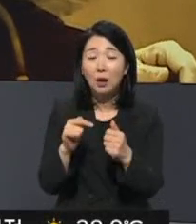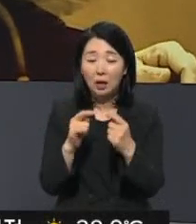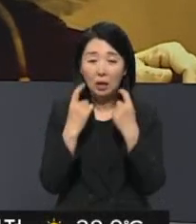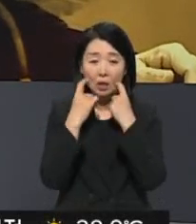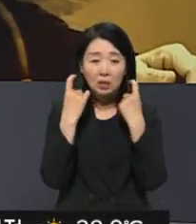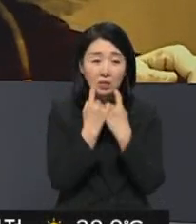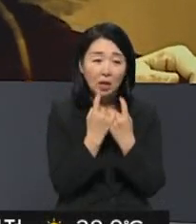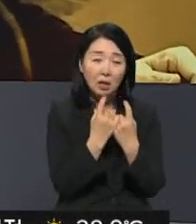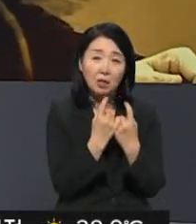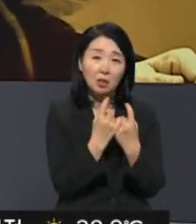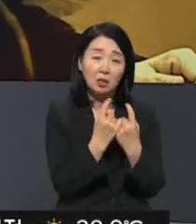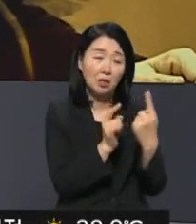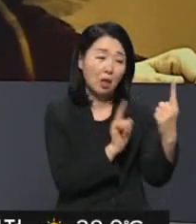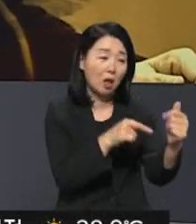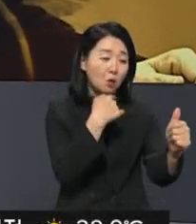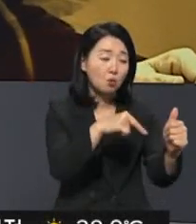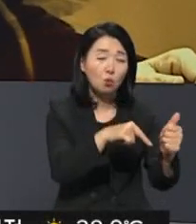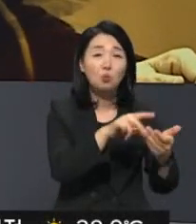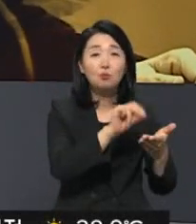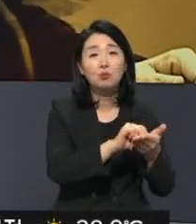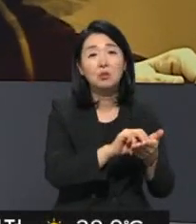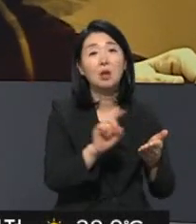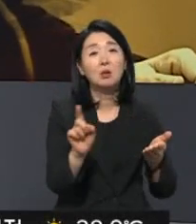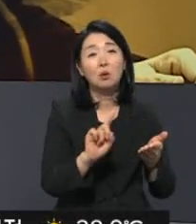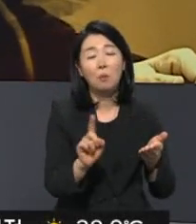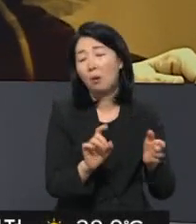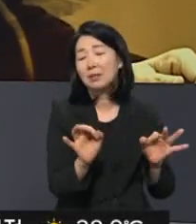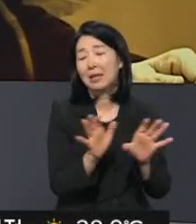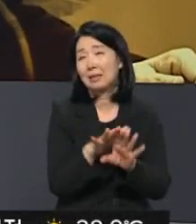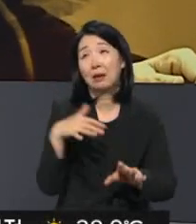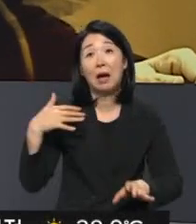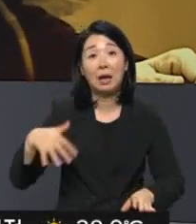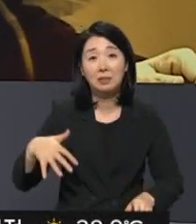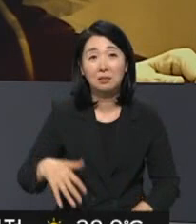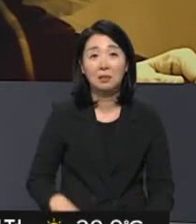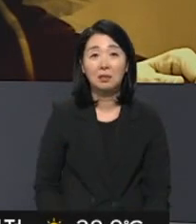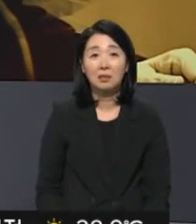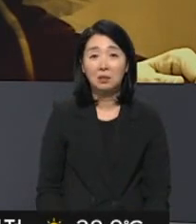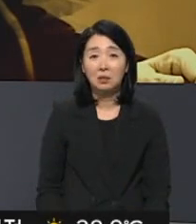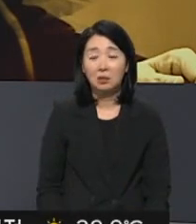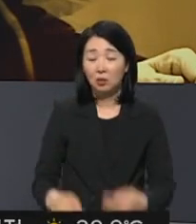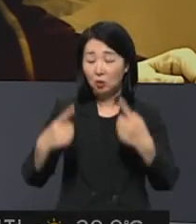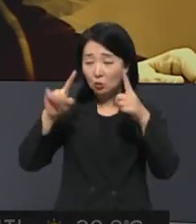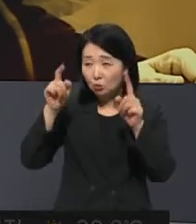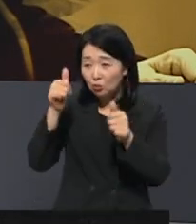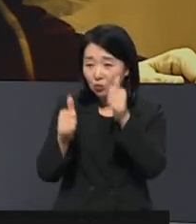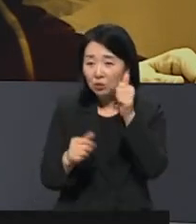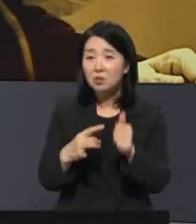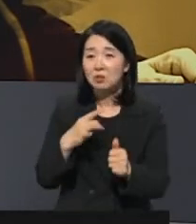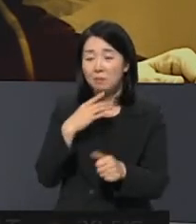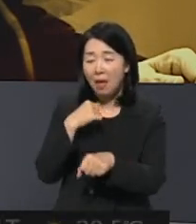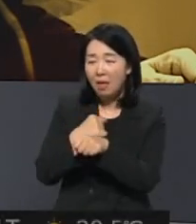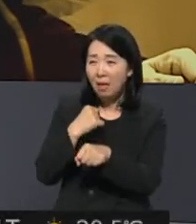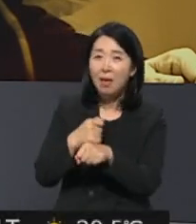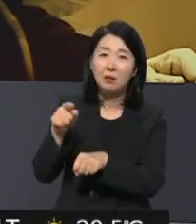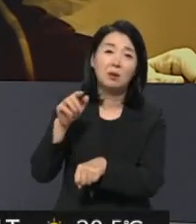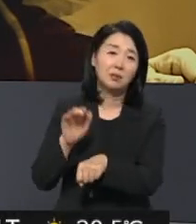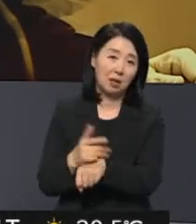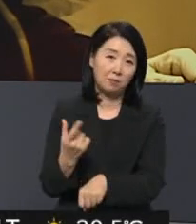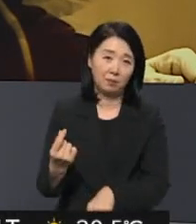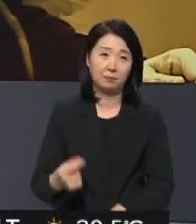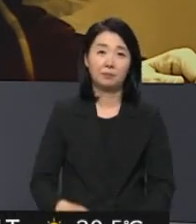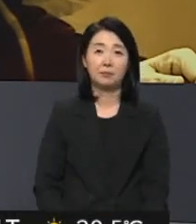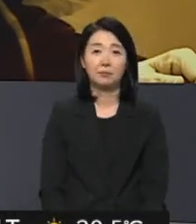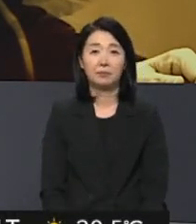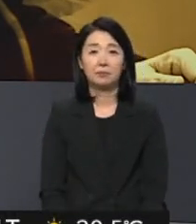문제 해결은 점점 더 멀어질 수밖에 없을 텐데요. 애시당초 수능만 건드린 것부터가 잘못이라는 말은 뼈아픈 지적이